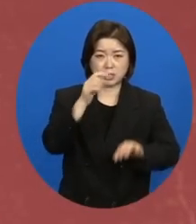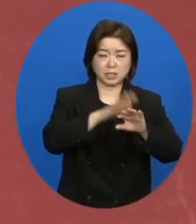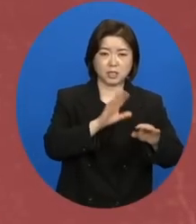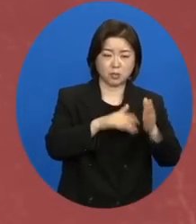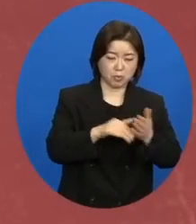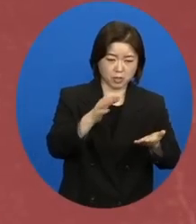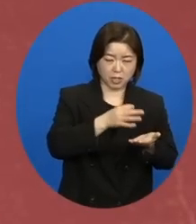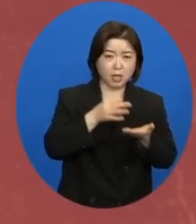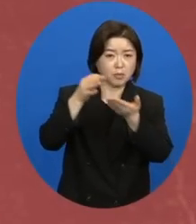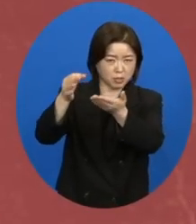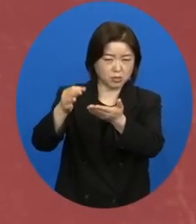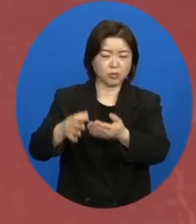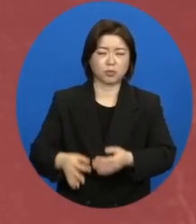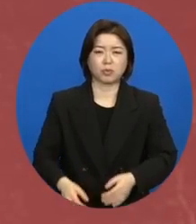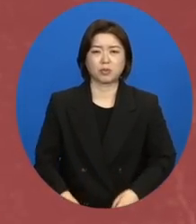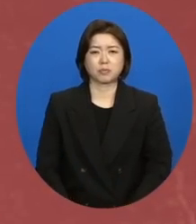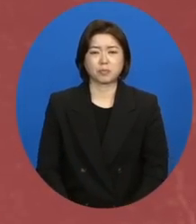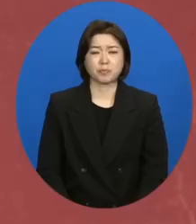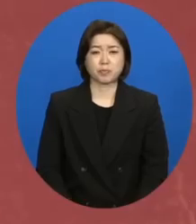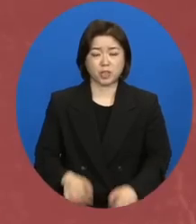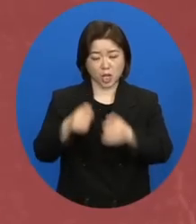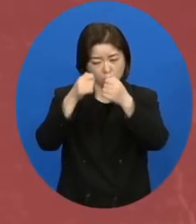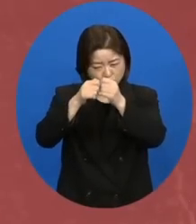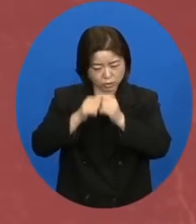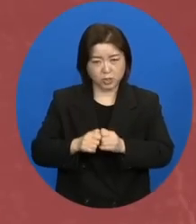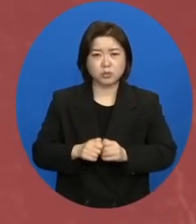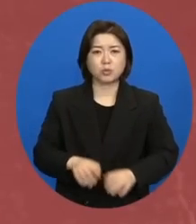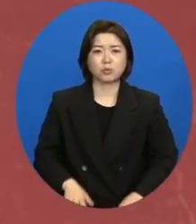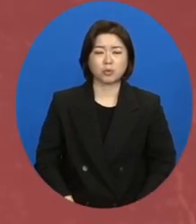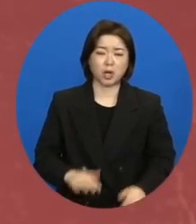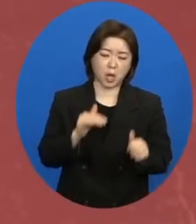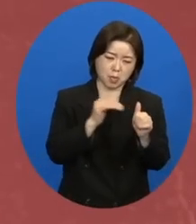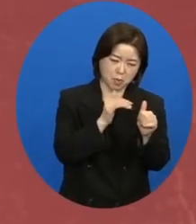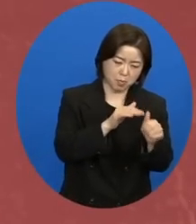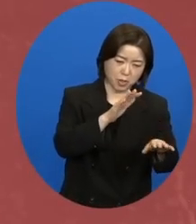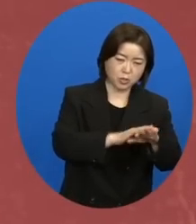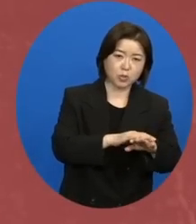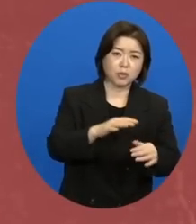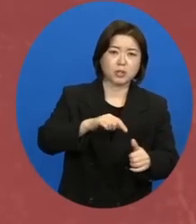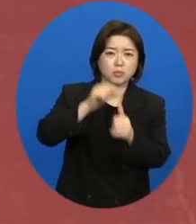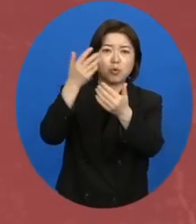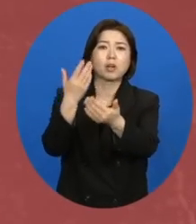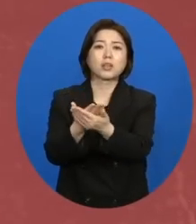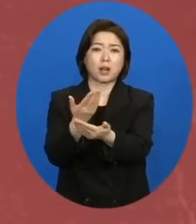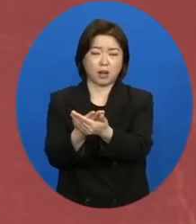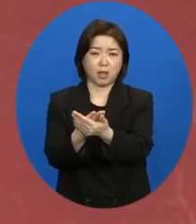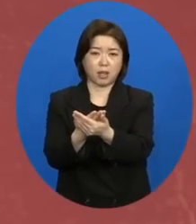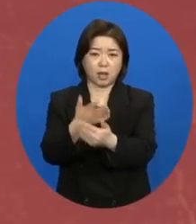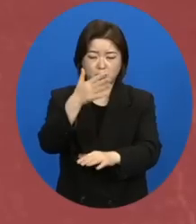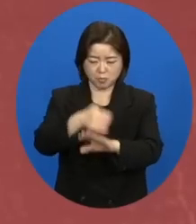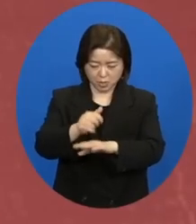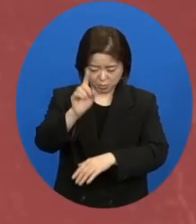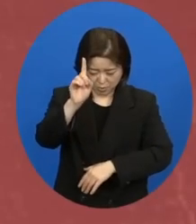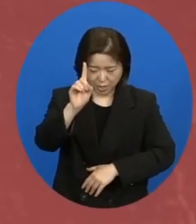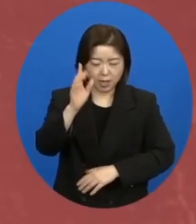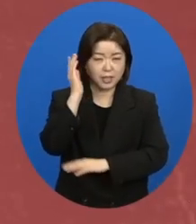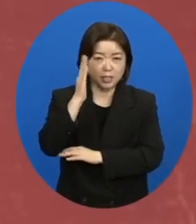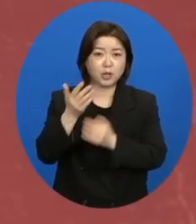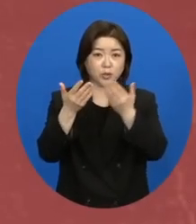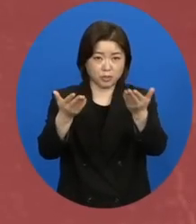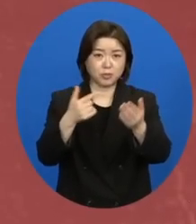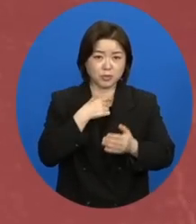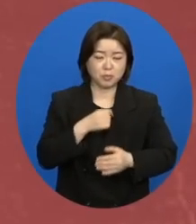예물을 드리면서 구체적으로 하나님 블레셋의 손에서 건져달라고 마지막 한 가지만 얘기하고